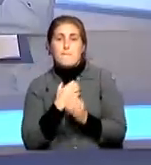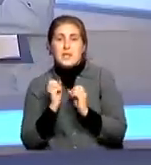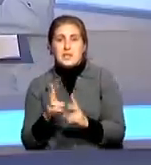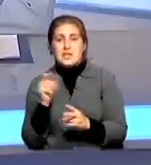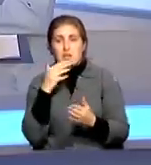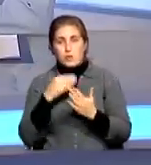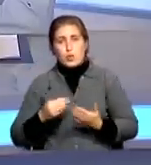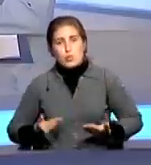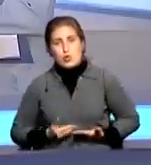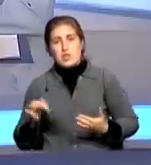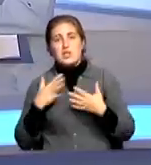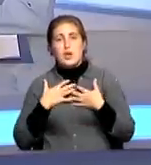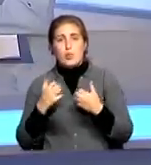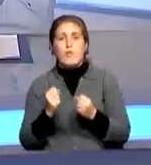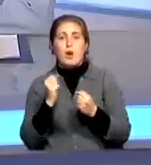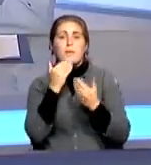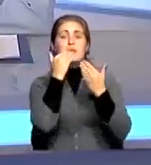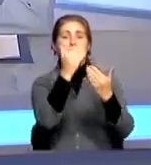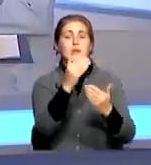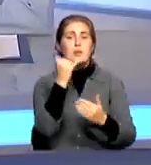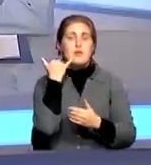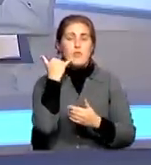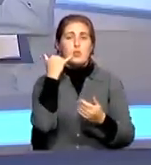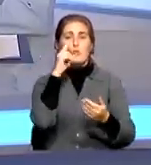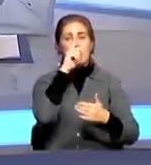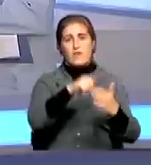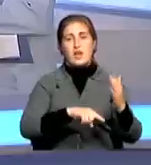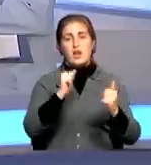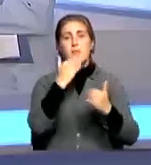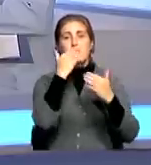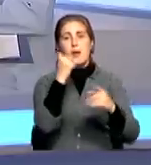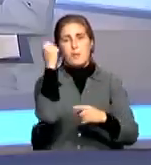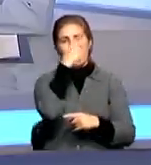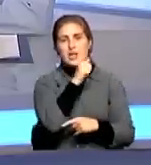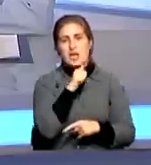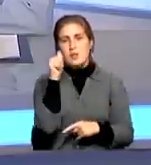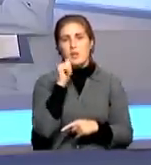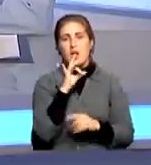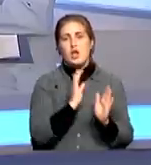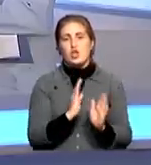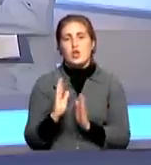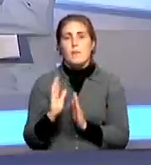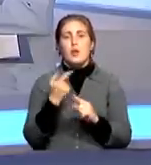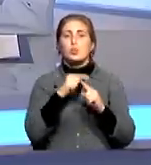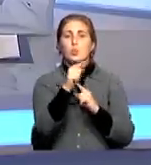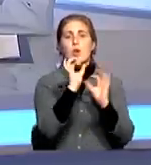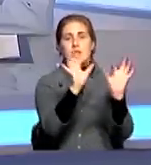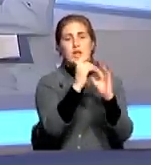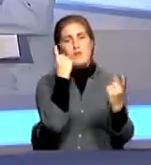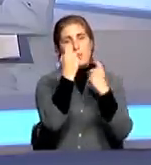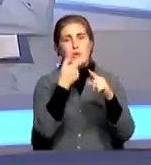свою жизнь и здоровье, обратиться по телефону доверия и просто сообщить в анонимном режиме ту информацию,